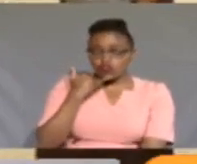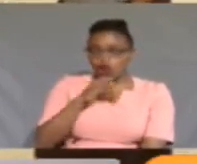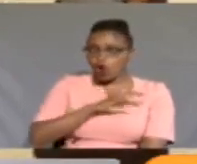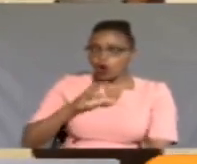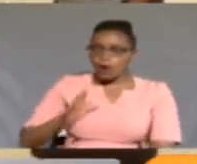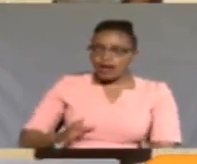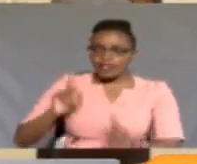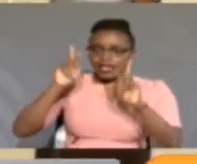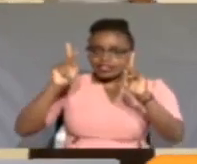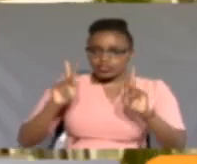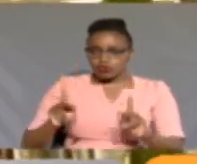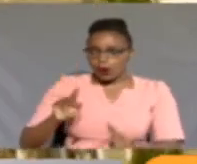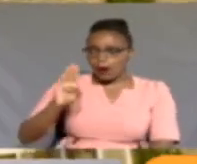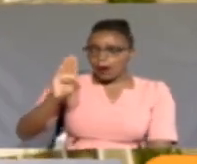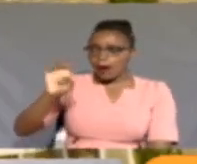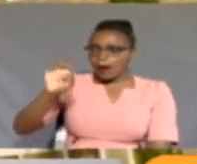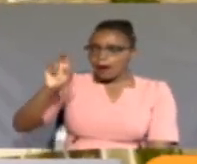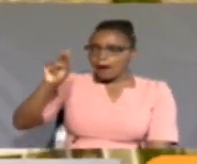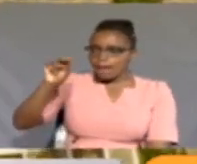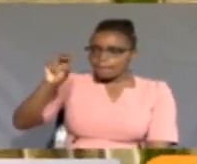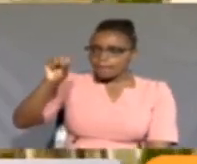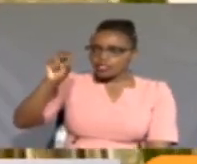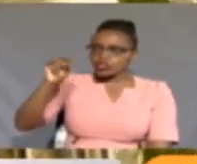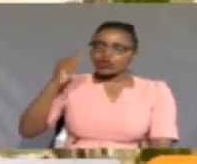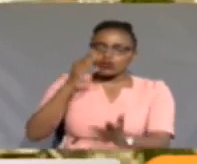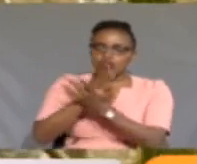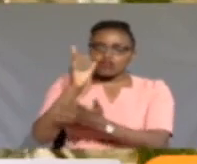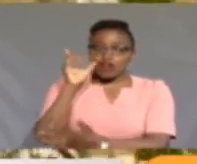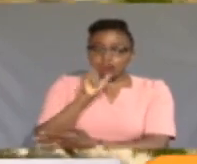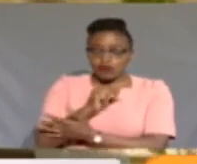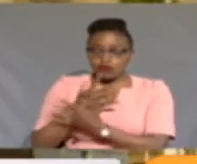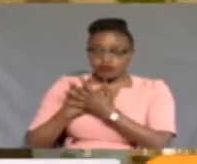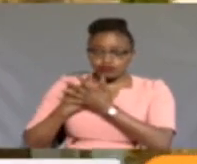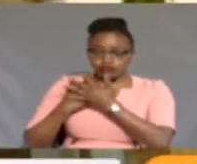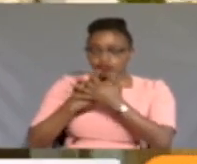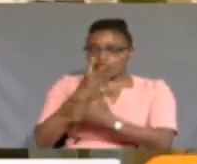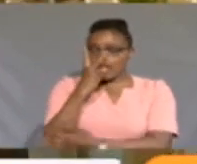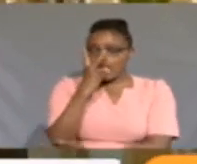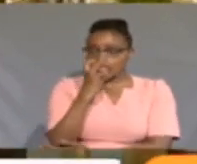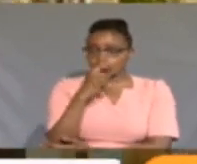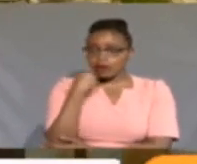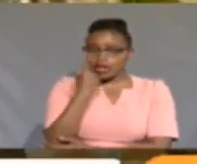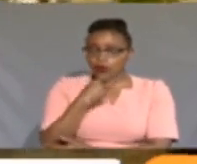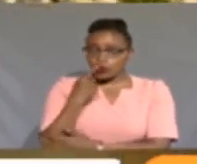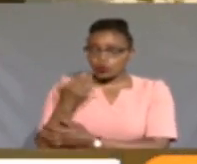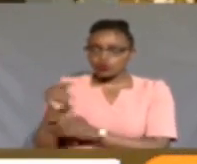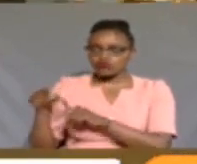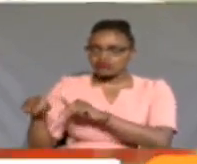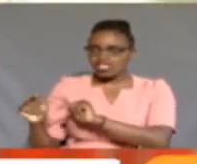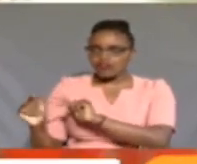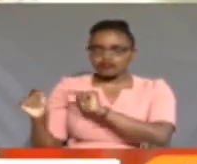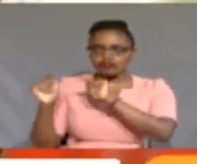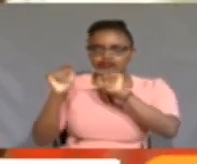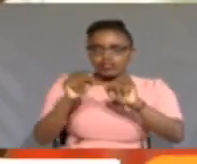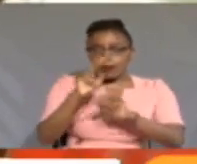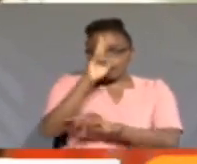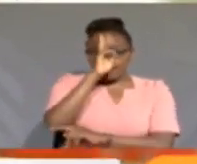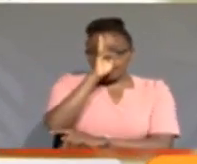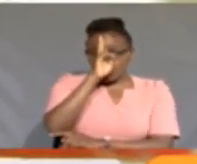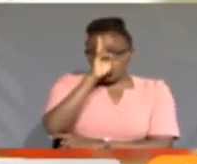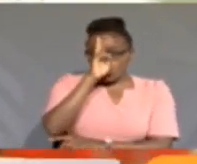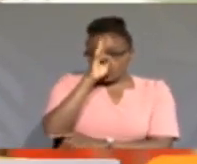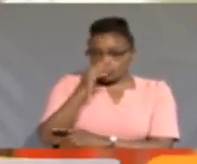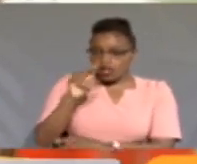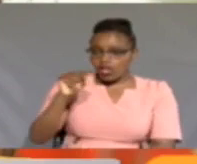wa Kisumu Benson Maweyu alithibitisha kutiwa nguvuni kwa mshukiwa ambaye alijisalimisha katika kituo cha polisi